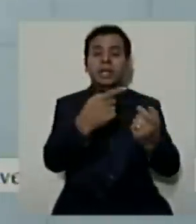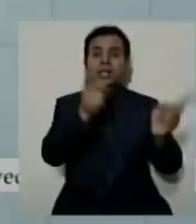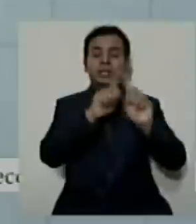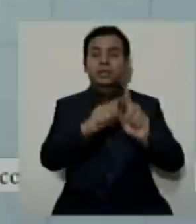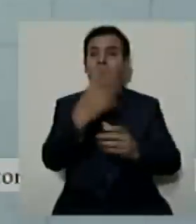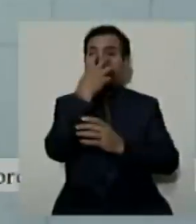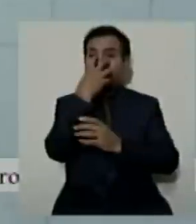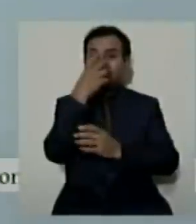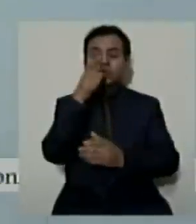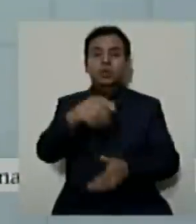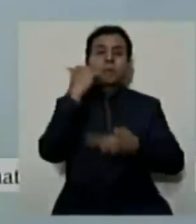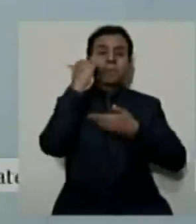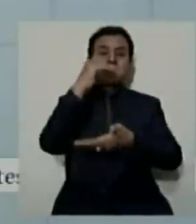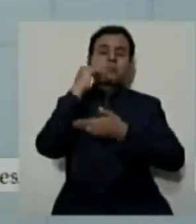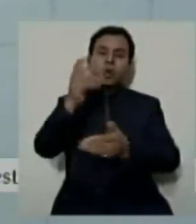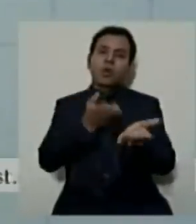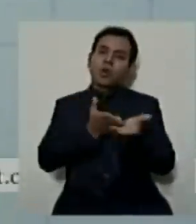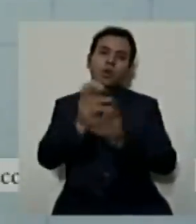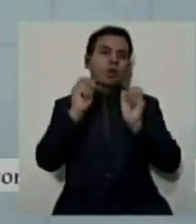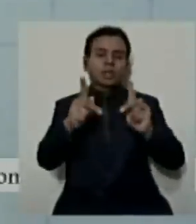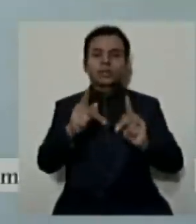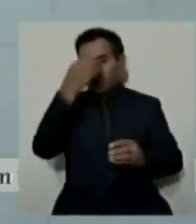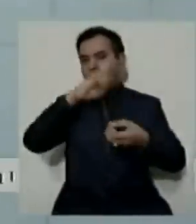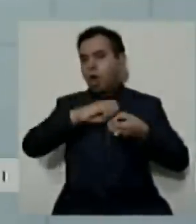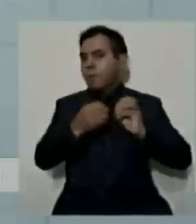সারা দেশে সকল উপজেলায় মোট